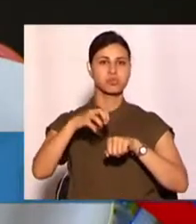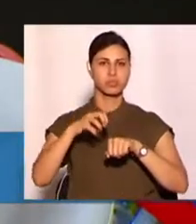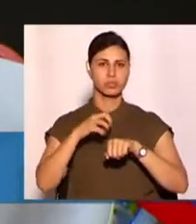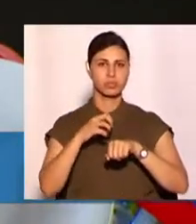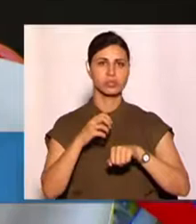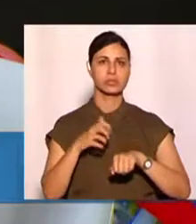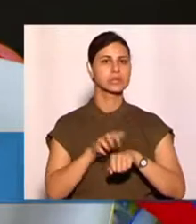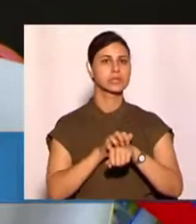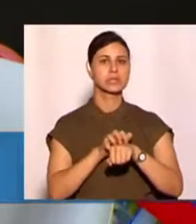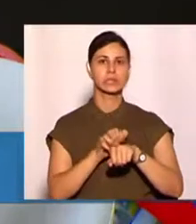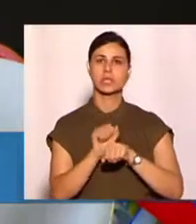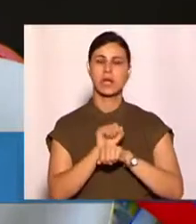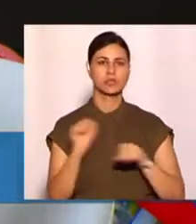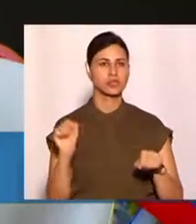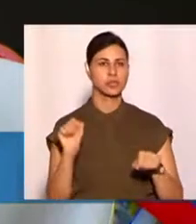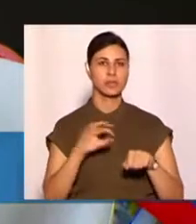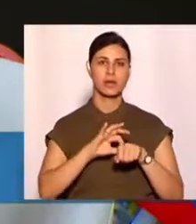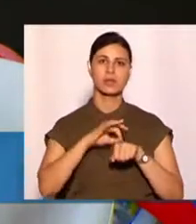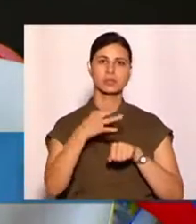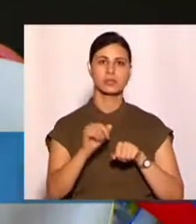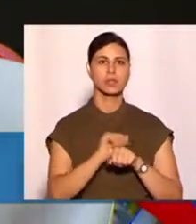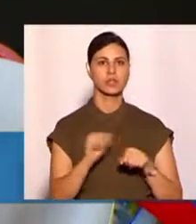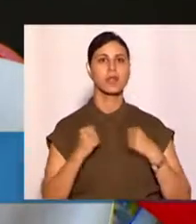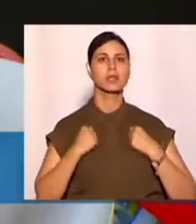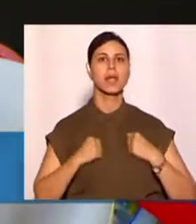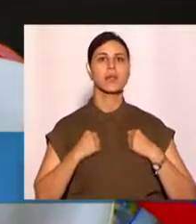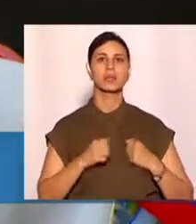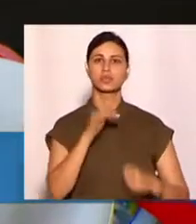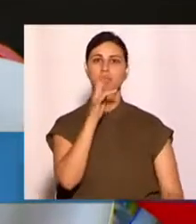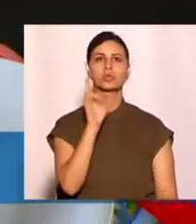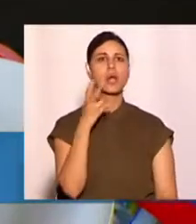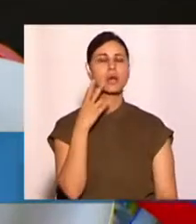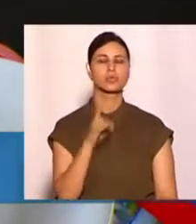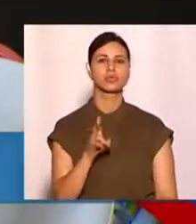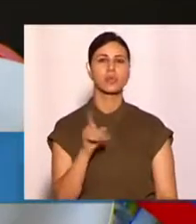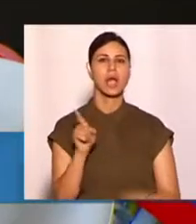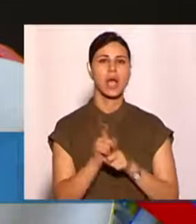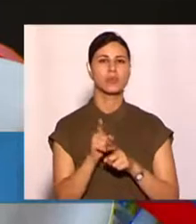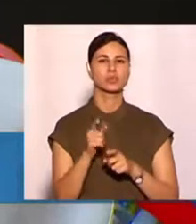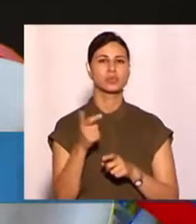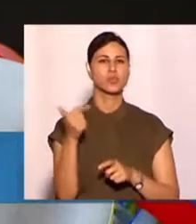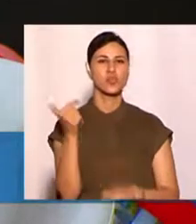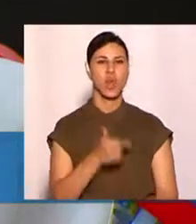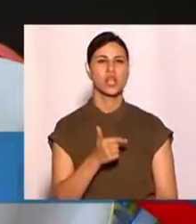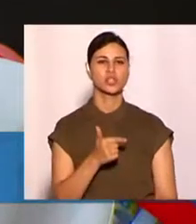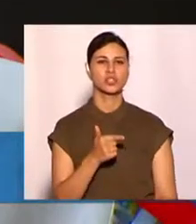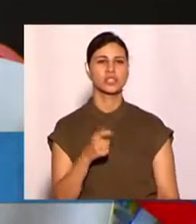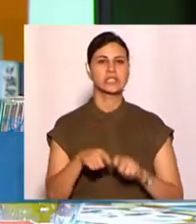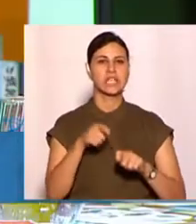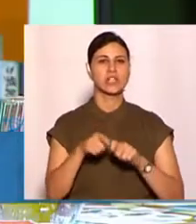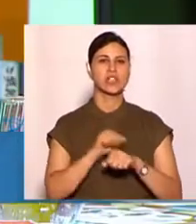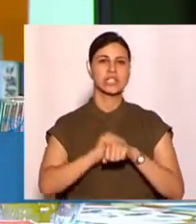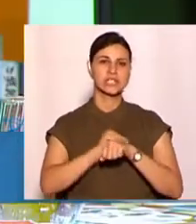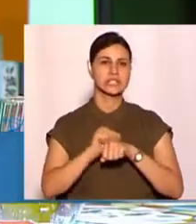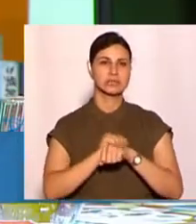არ მოიქაოთ, არ მოიძროთ. დაბანის დროს არ გამოიყენოთ არანაირი უხეში ტილო,